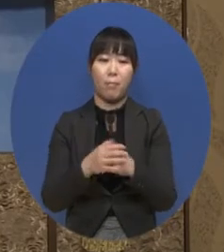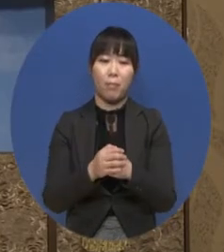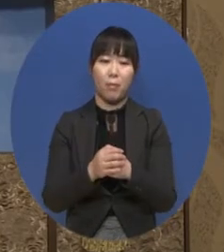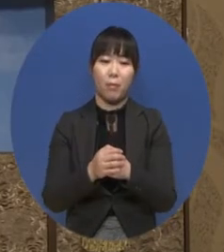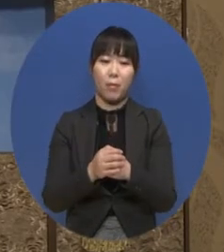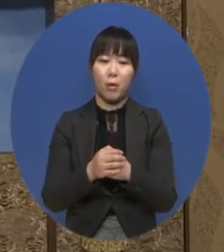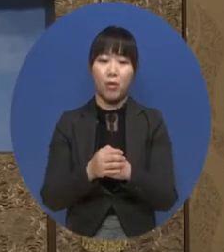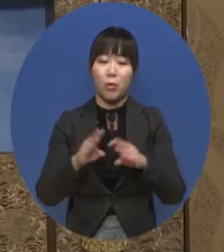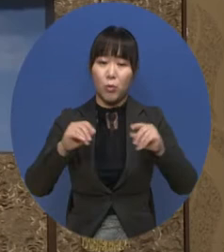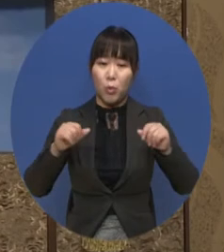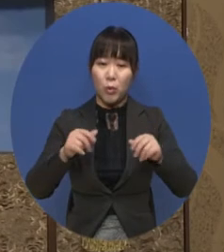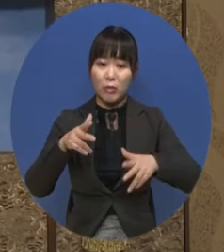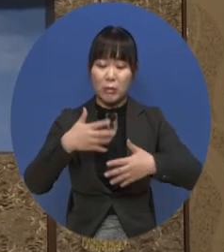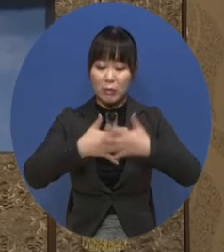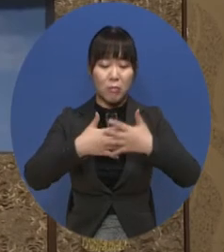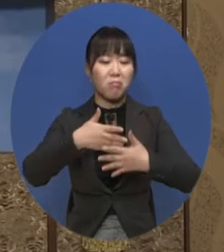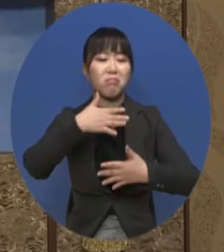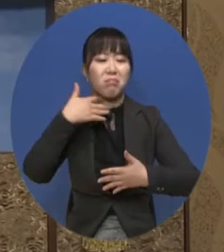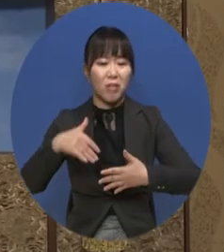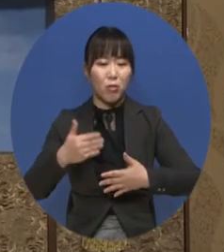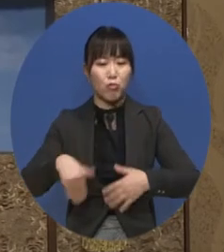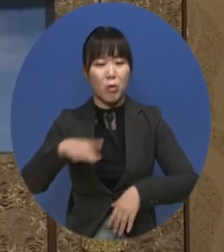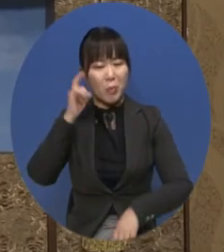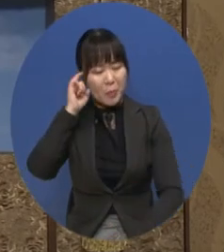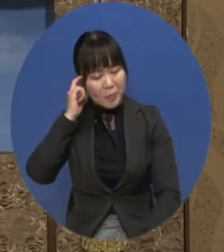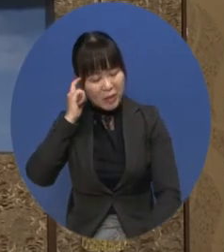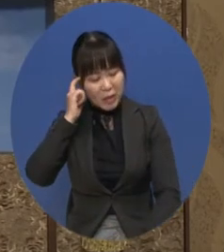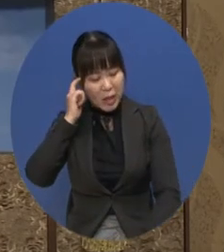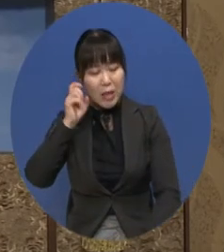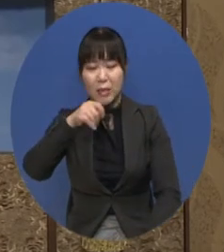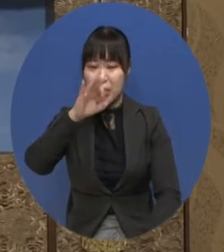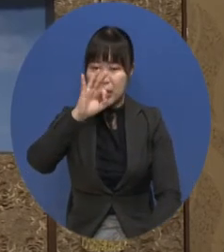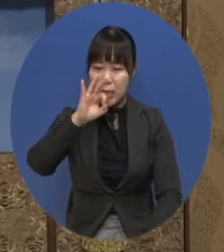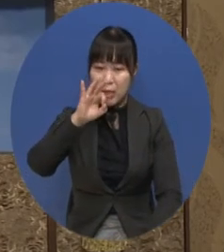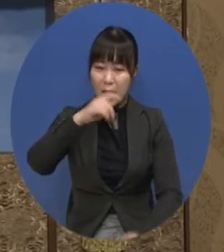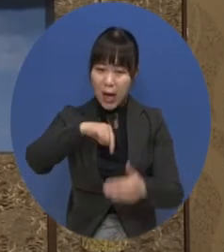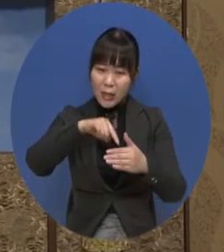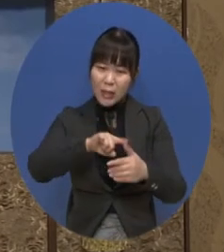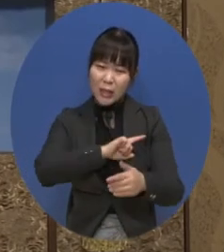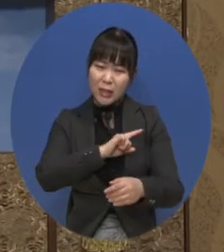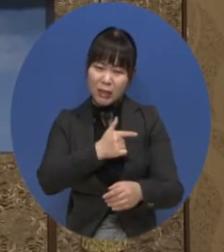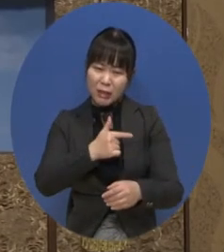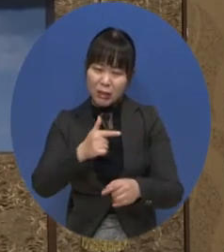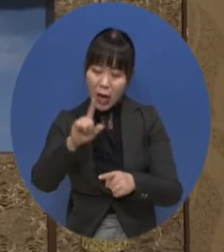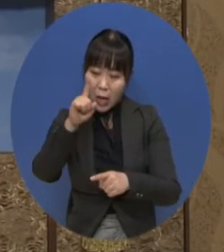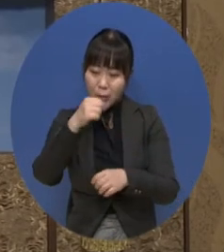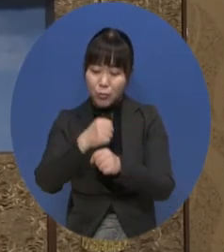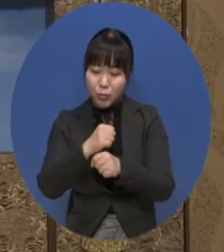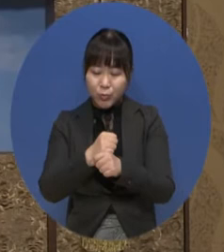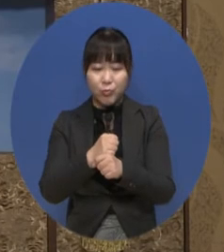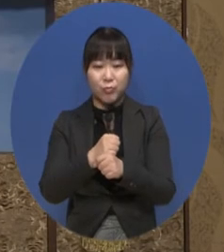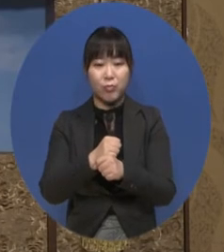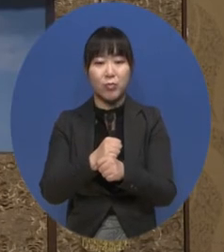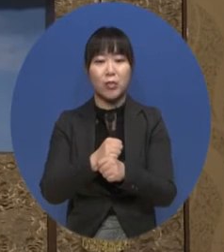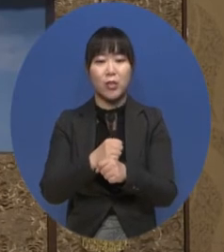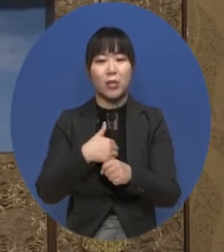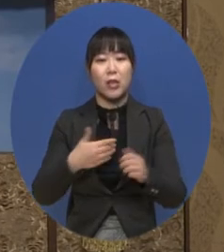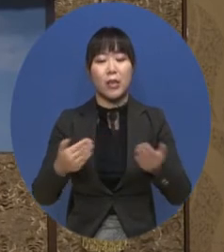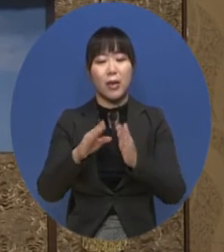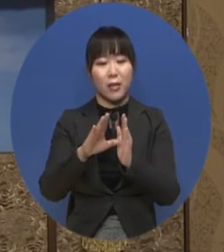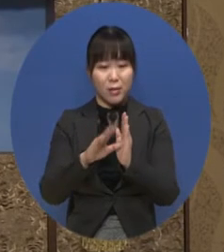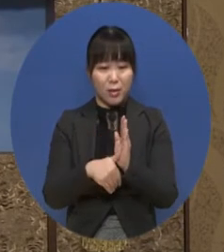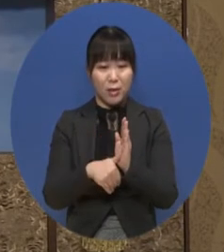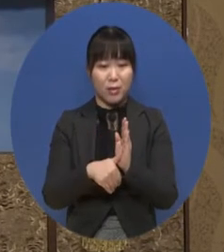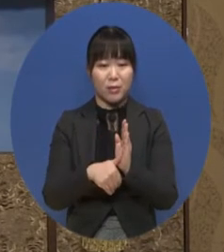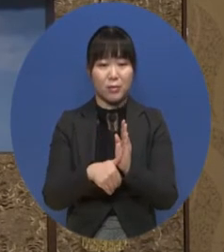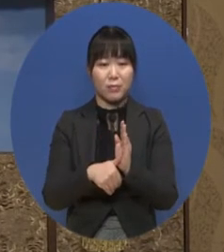과업지시서에 토요국장은 없었어요. 근데 저희가 고민해서 예산 안에 큰 비중을 만들어서 한 건데 네. 제가 일을 할 때